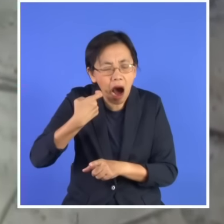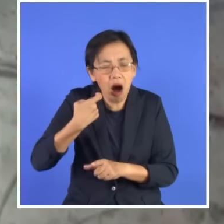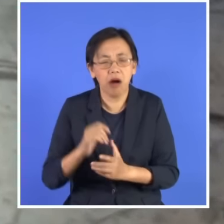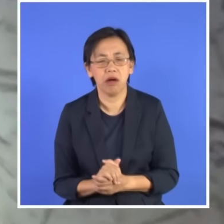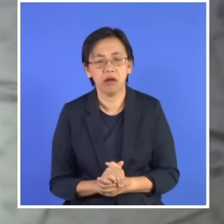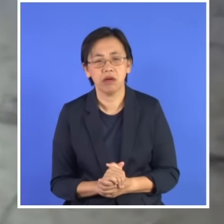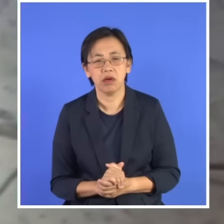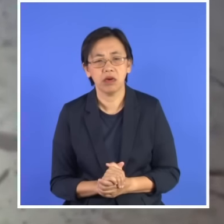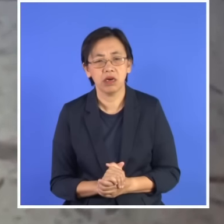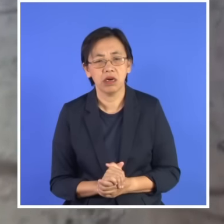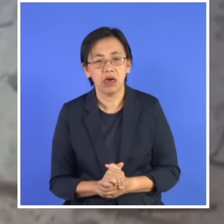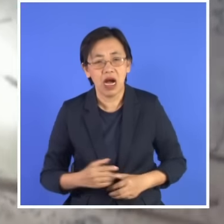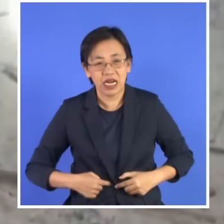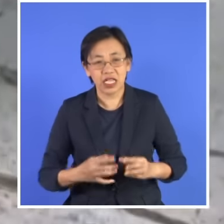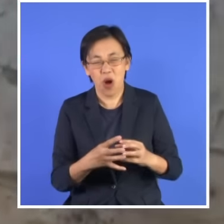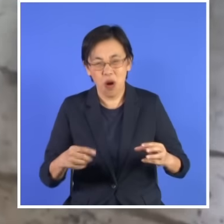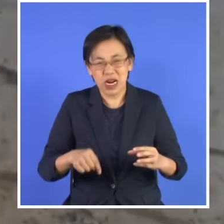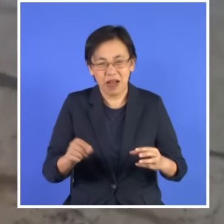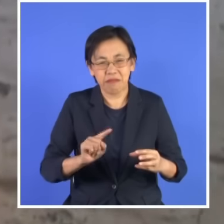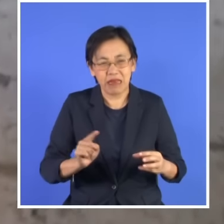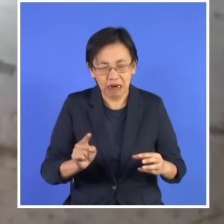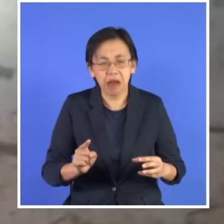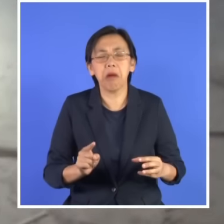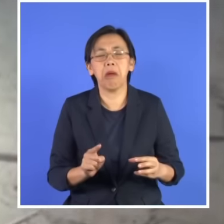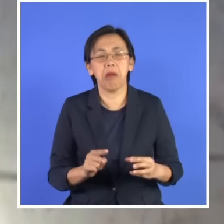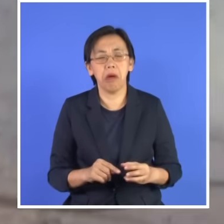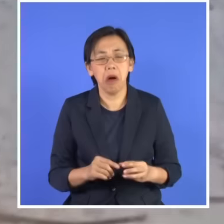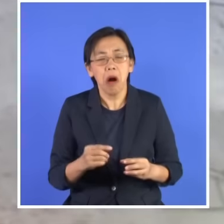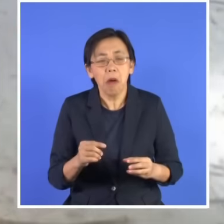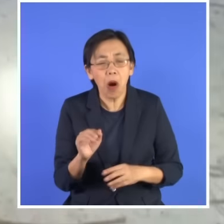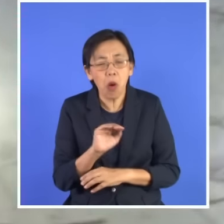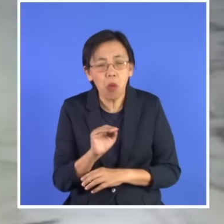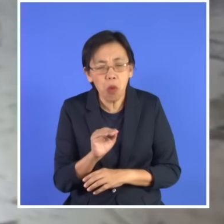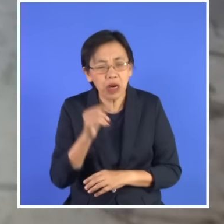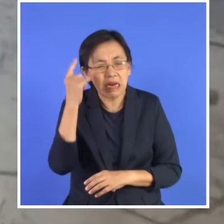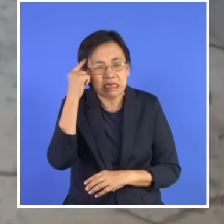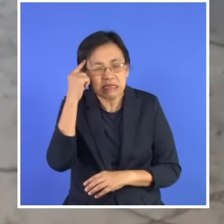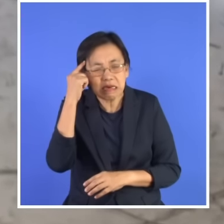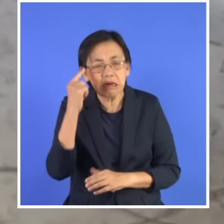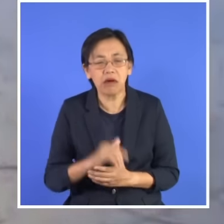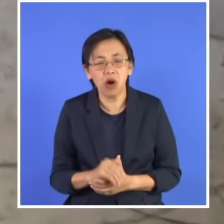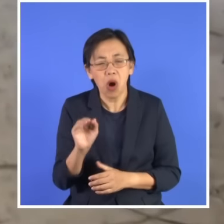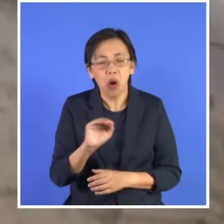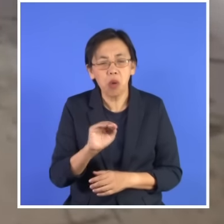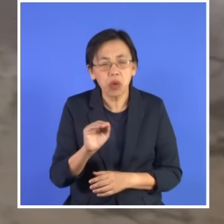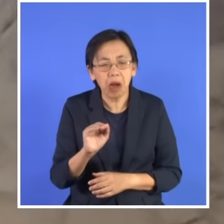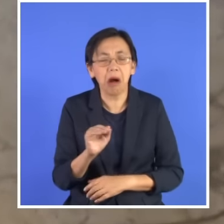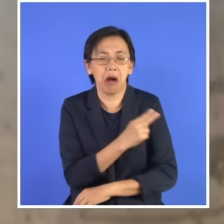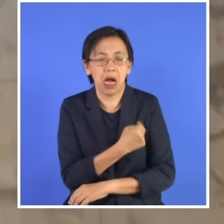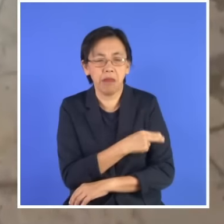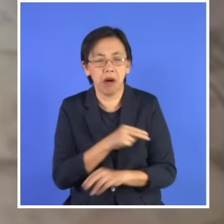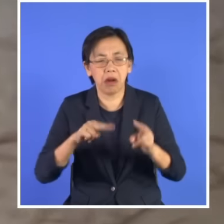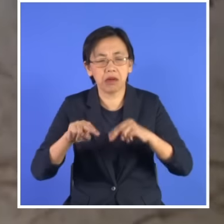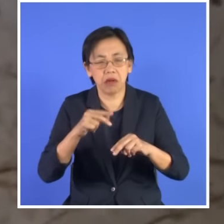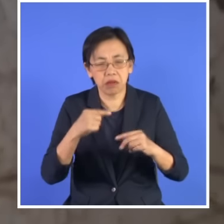ว่าแลนที่ติดบ่วงดักของชาวบ้านอยู่เลยครับคุณผู้ชมเอางูออกมาเรียบร้อยก็คงเข้าใจว่าคงจะไปรักษาอาการอะไรให้มันเรียบร้อย